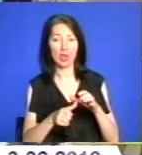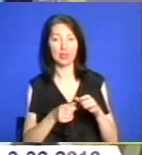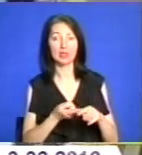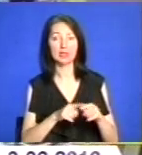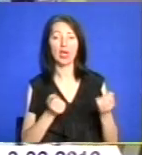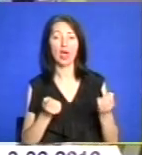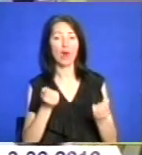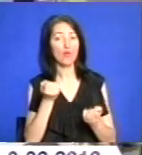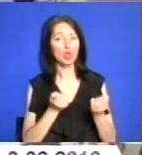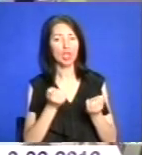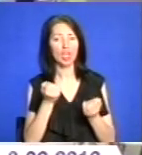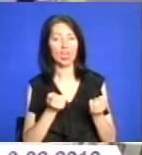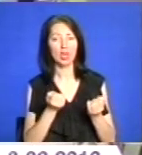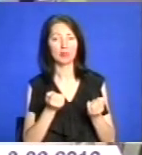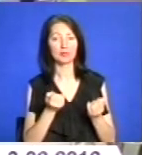і